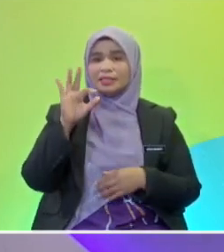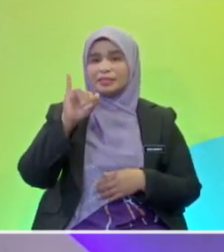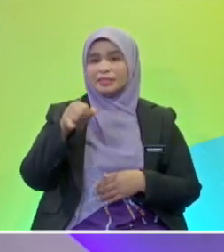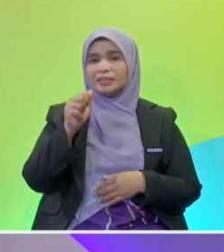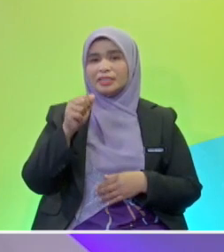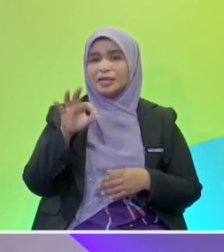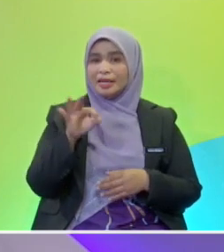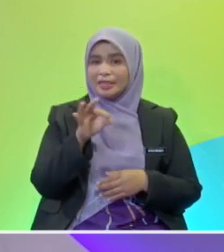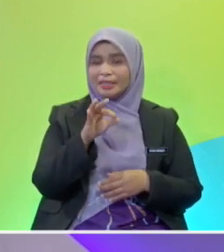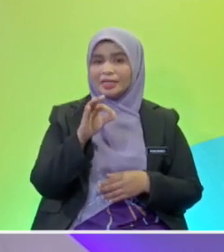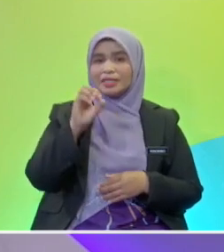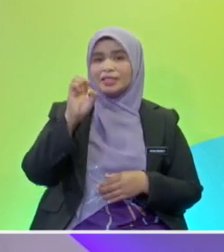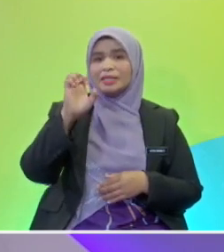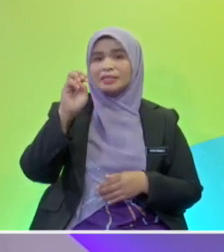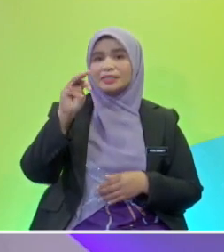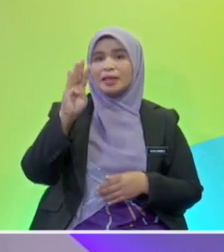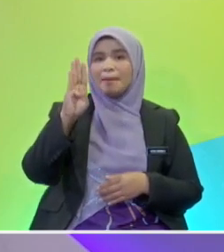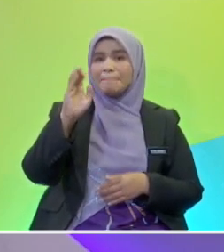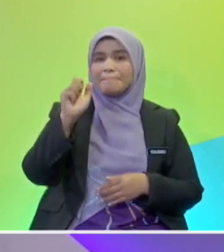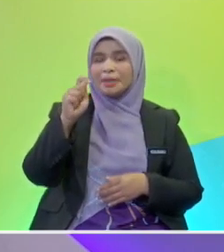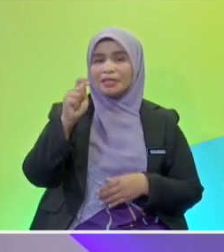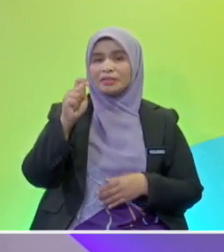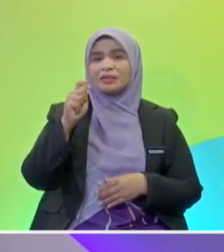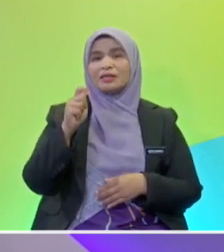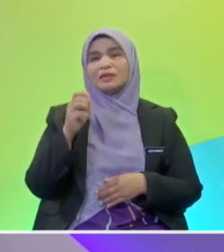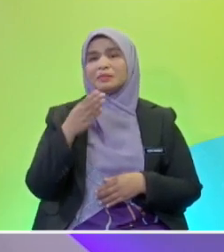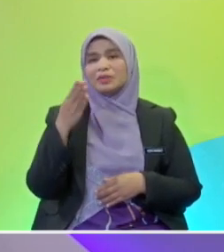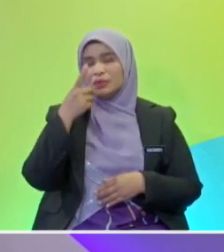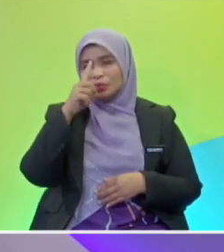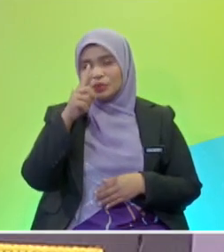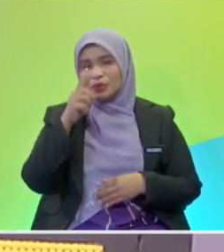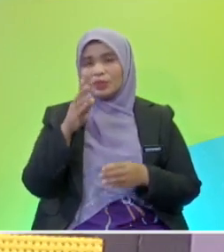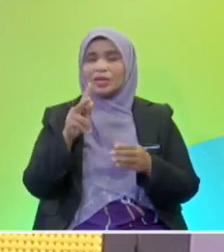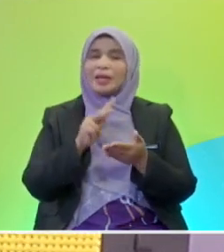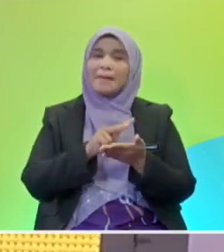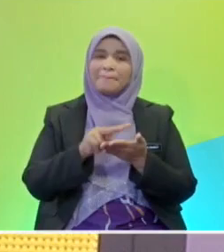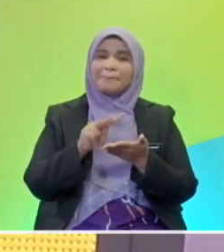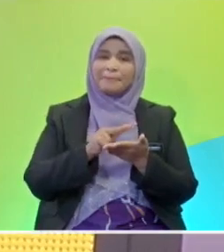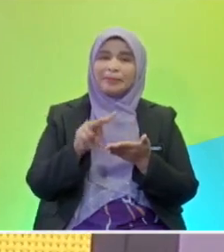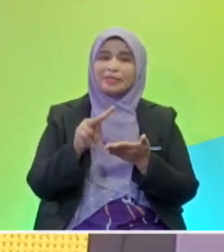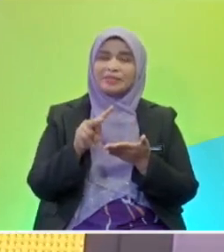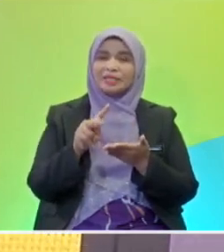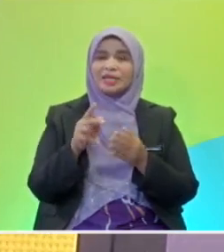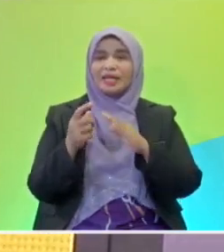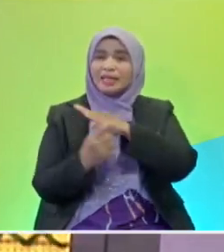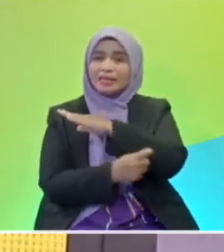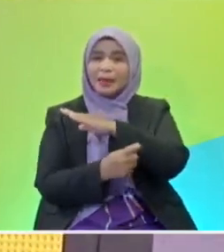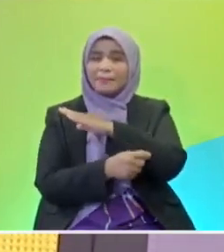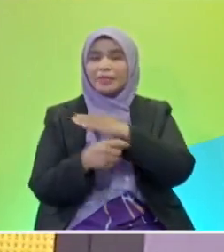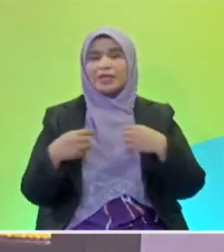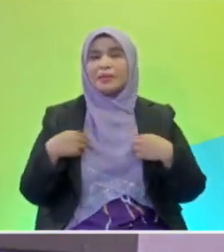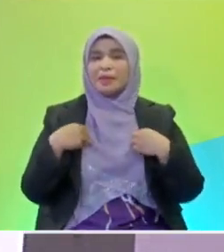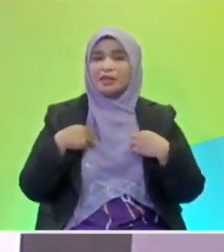sembat ni yang paling selalu orang gunakan okey biasanya untuk kemaskan kelepet tepi baju okey bawah baju bawah kain okey ini